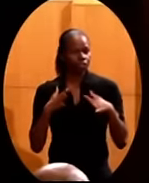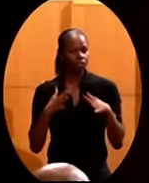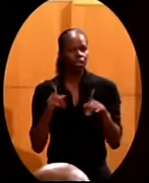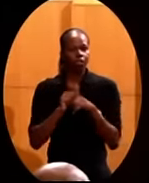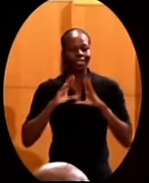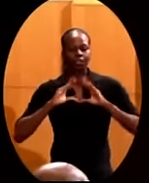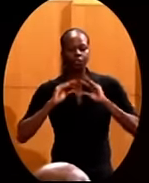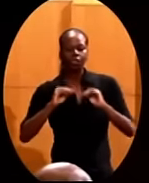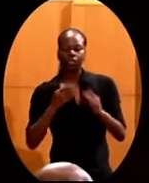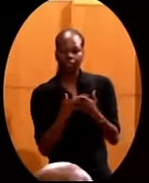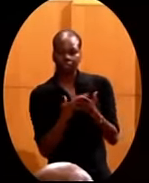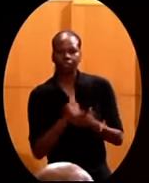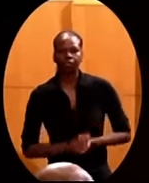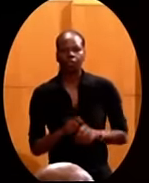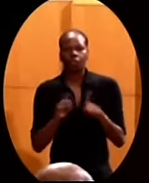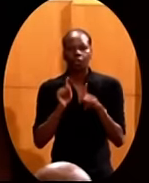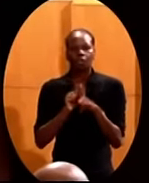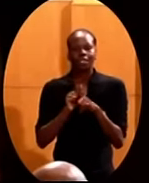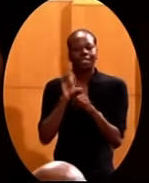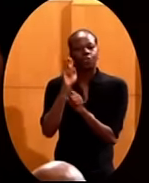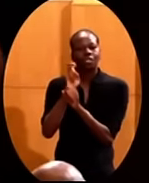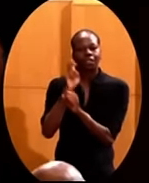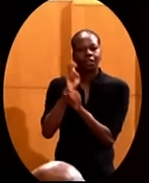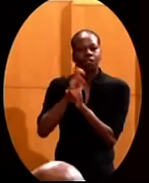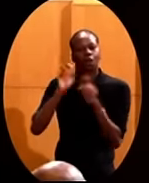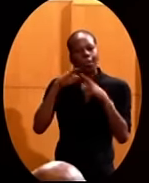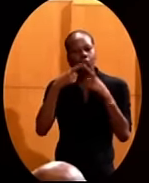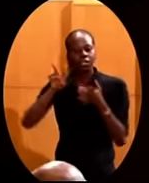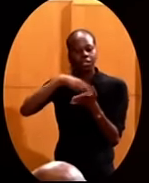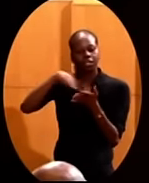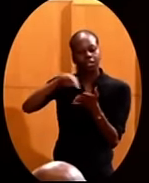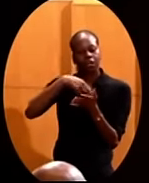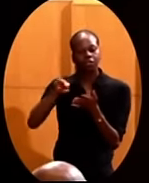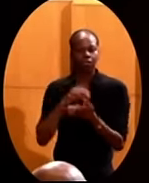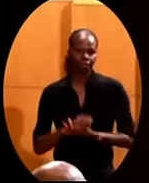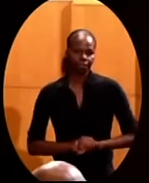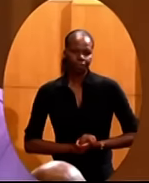réalisation du du Conservatoire de musique de danse et du théâtre